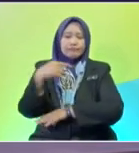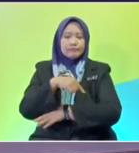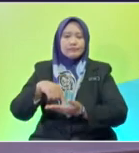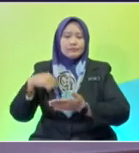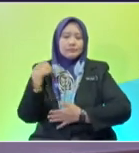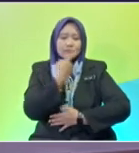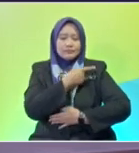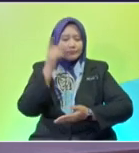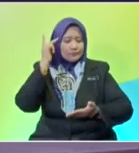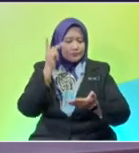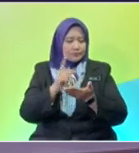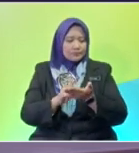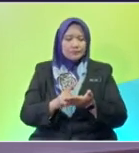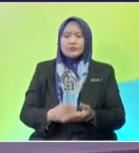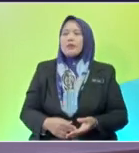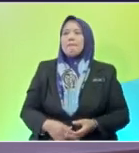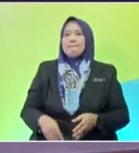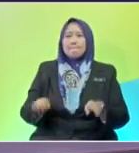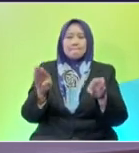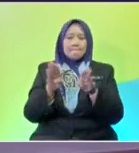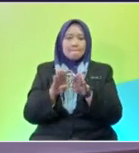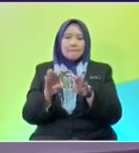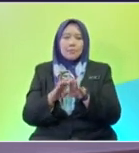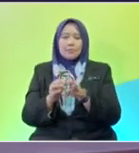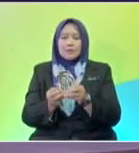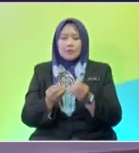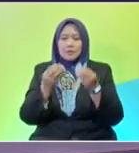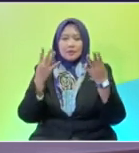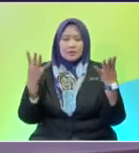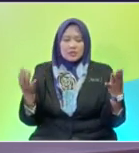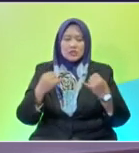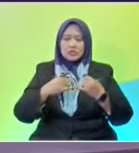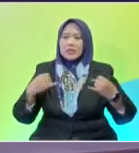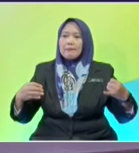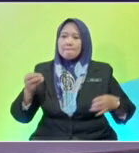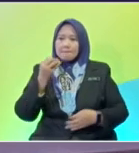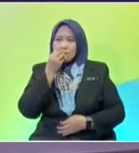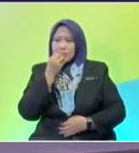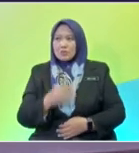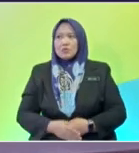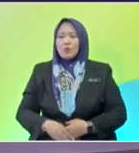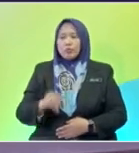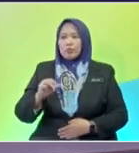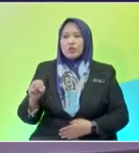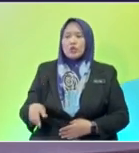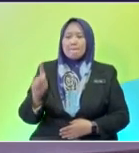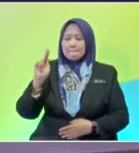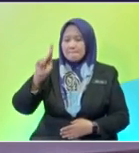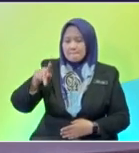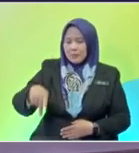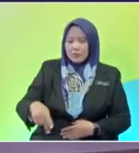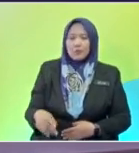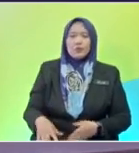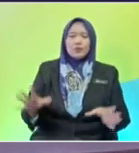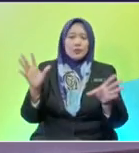mengenal berbagai jenis makanan jadi murid-murid belum mengambil makanan yang berkhasiat melebihi